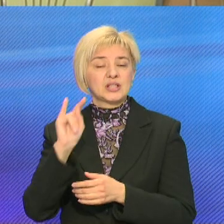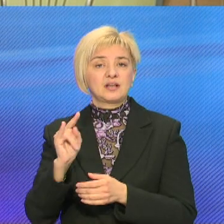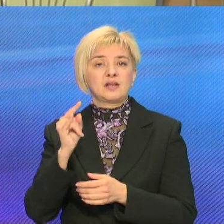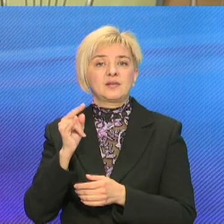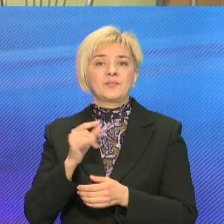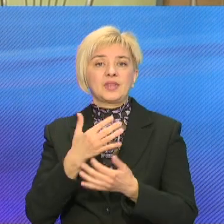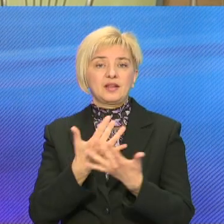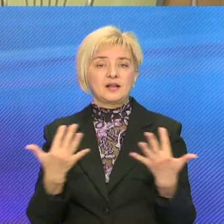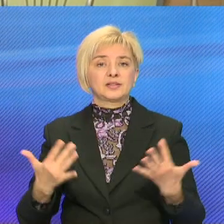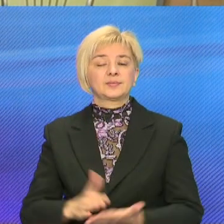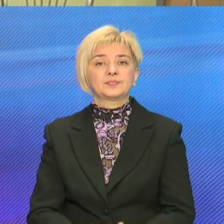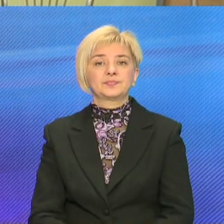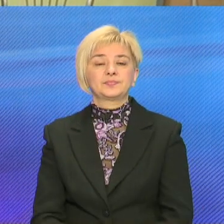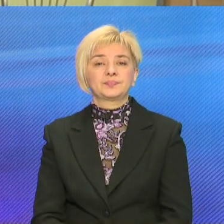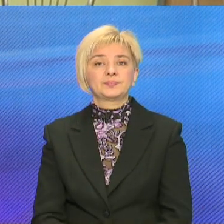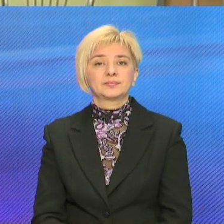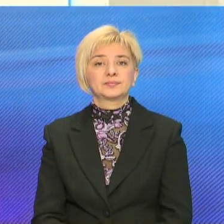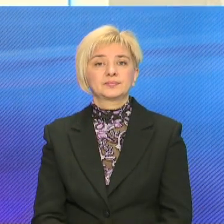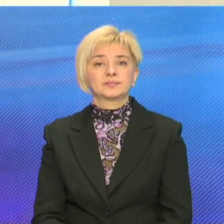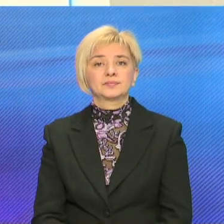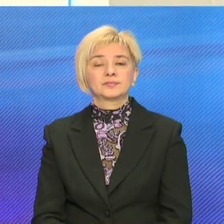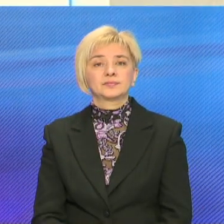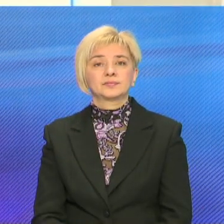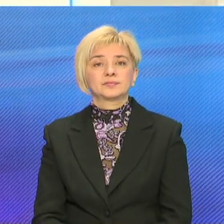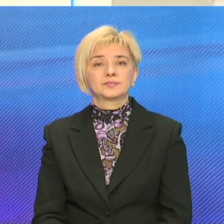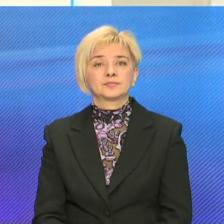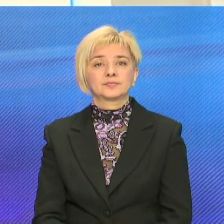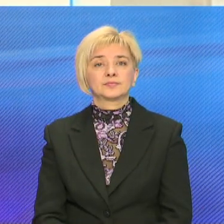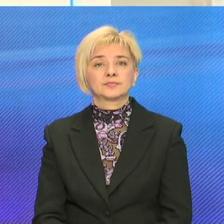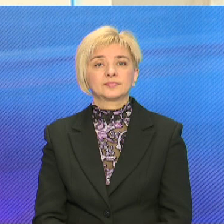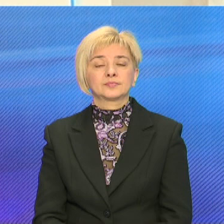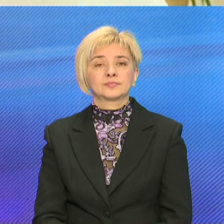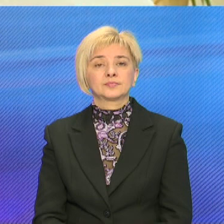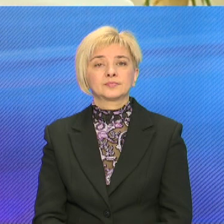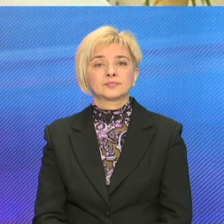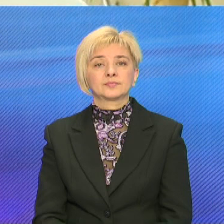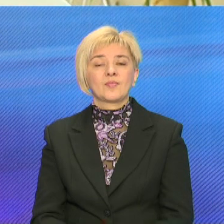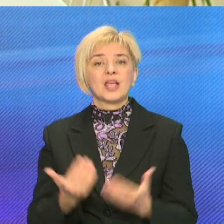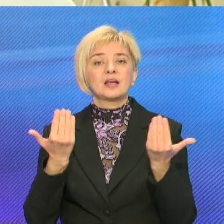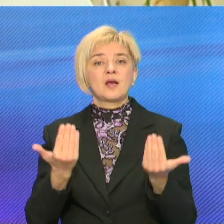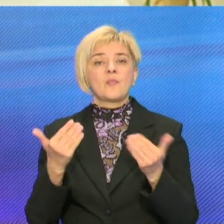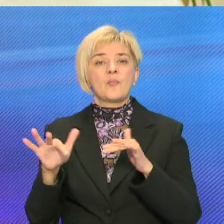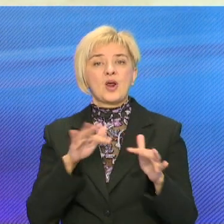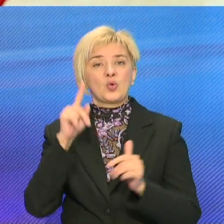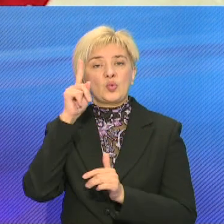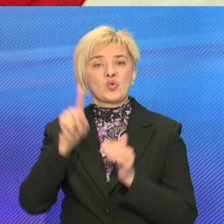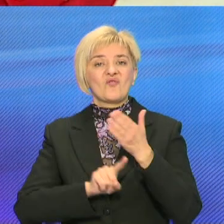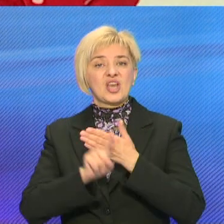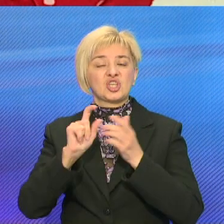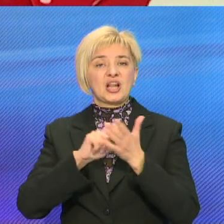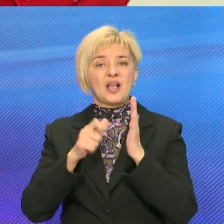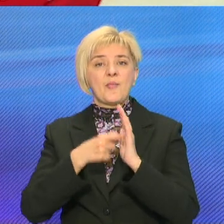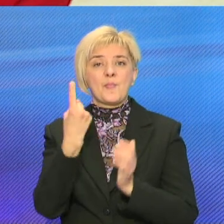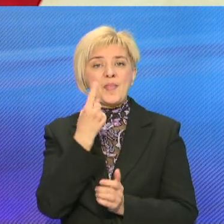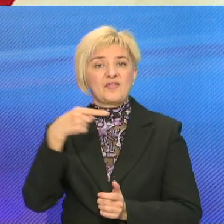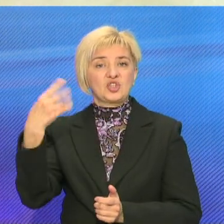Выставляем наши хитрые буквы «Е», «Ё», «Ю», «Я» и «Ю». Да, согласны? В данный момент проходят уроки в начальных классах,